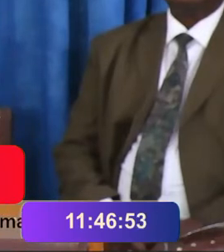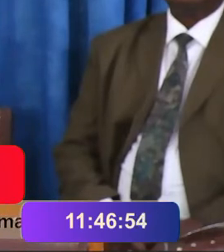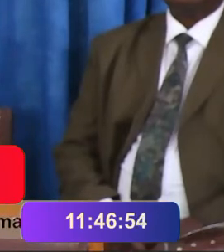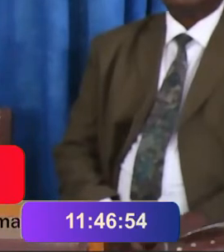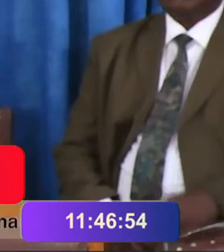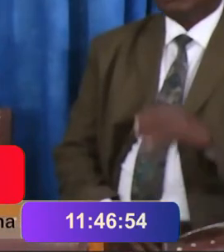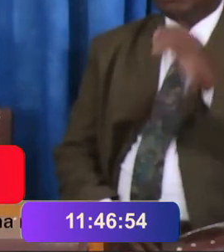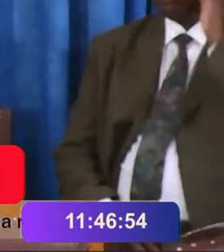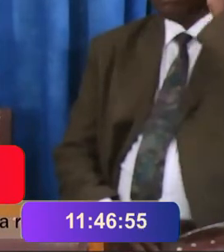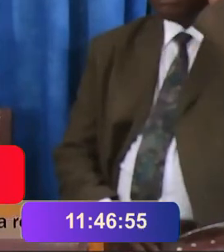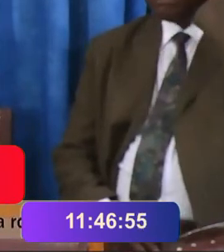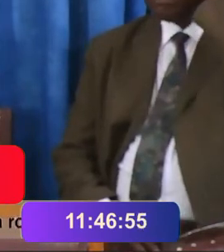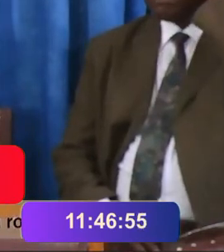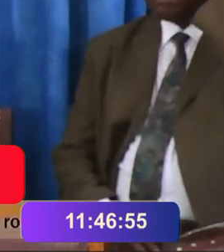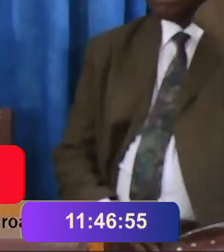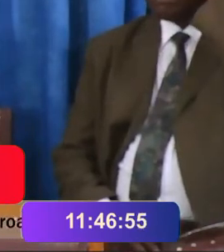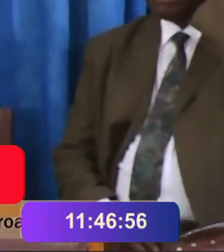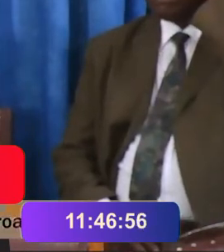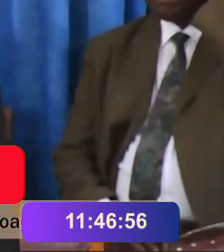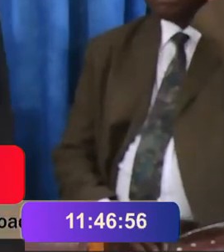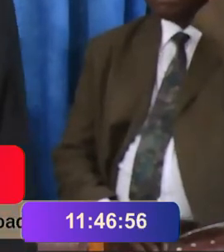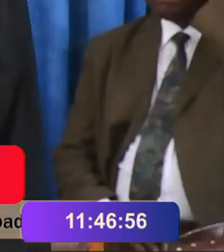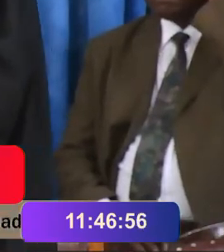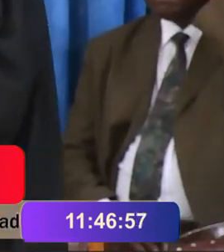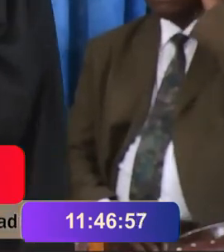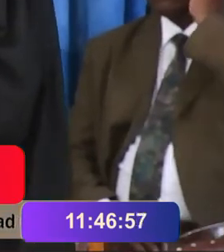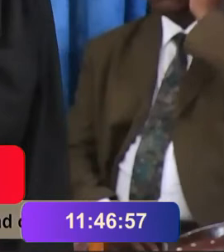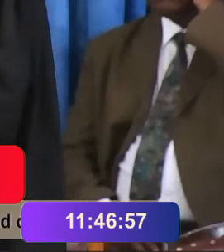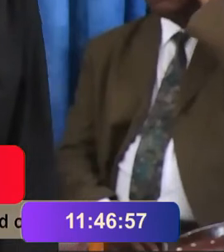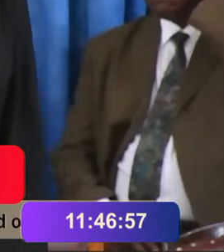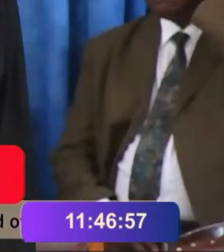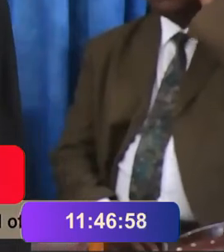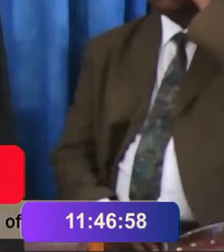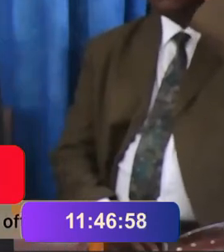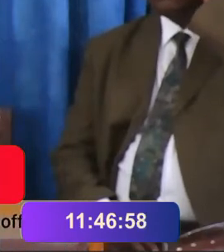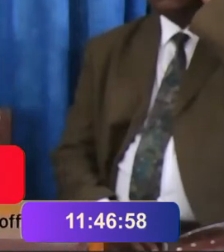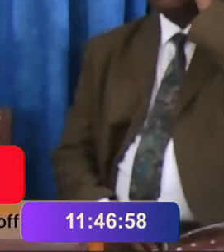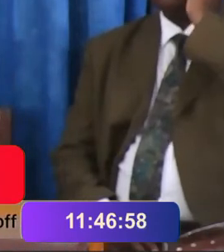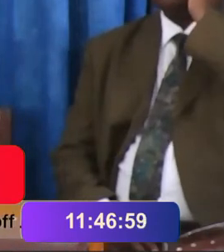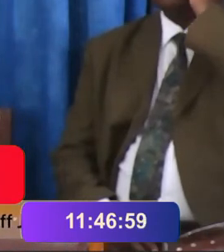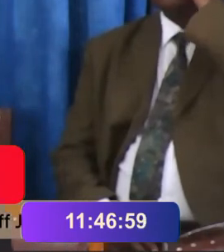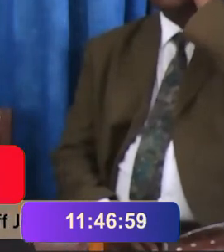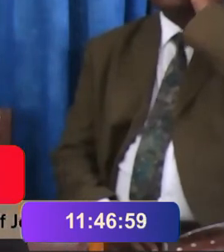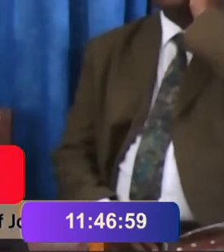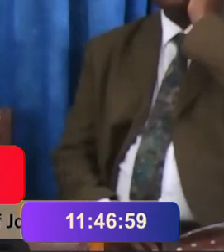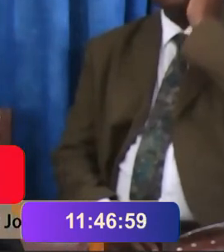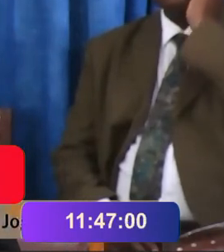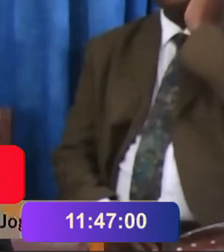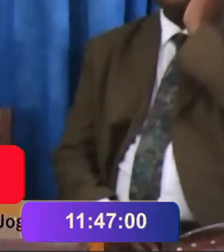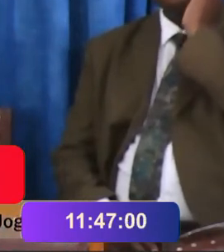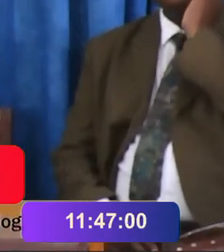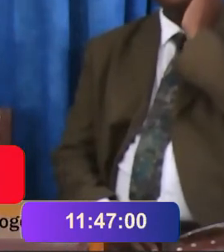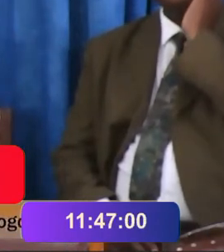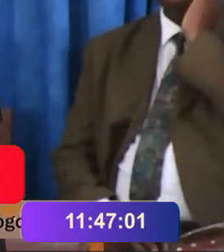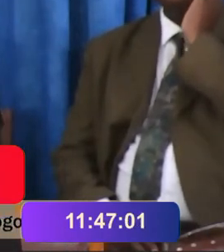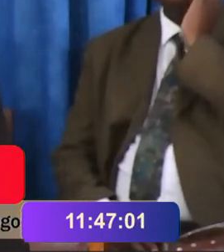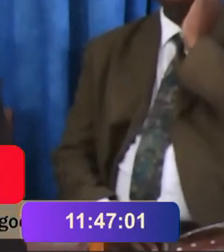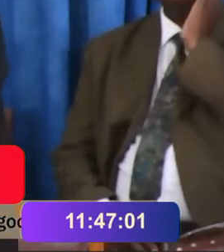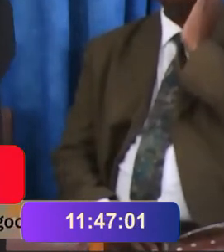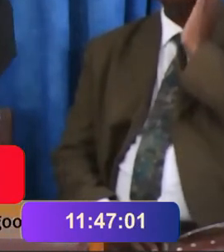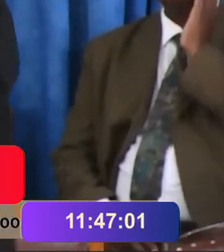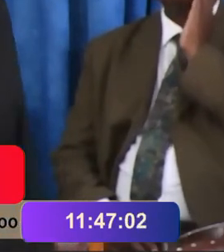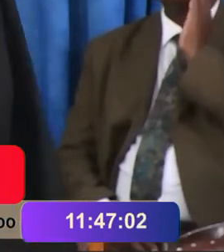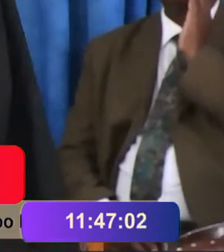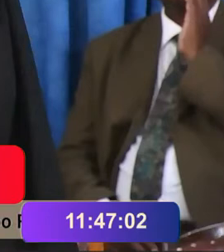walio kandamizwa na hali mbalimbali. Na viongozi waliokuwa wananufaika na mambo ya ufisadi